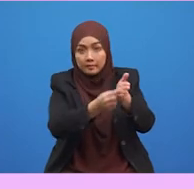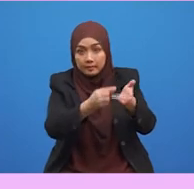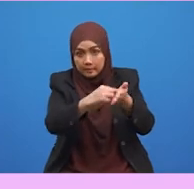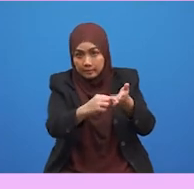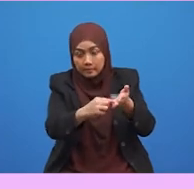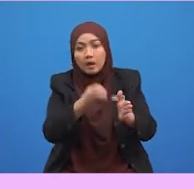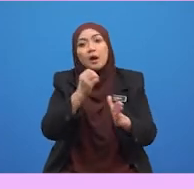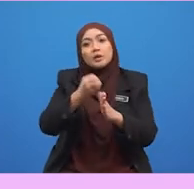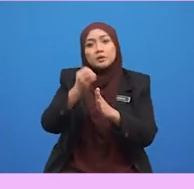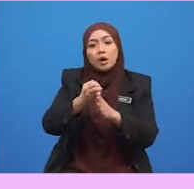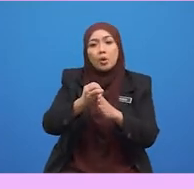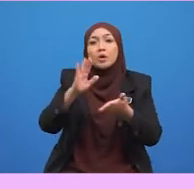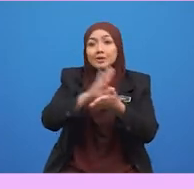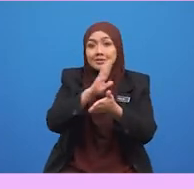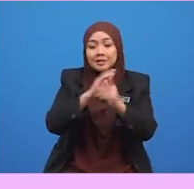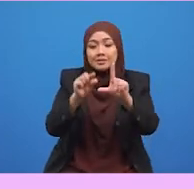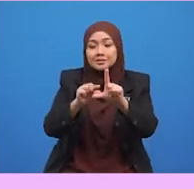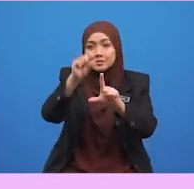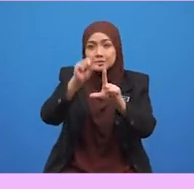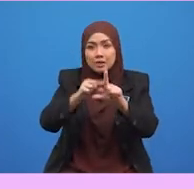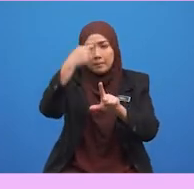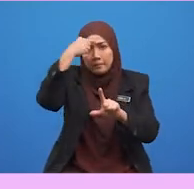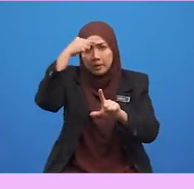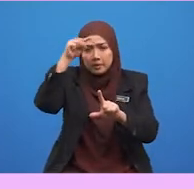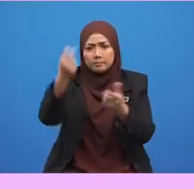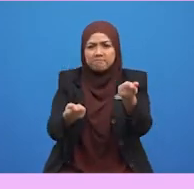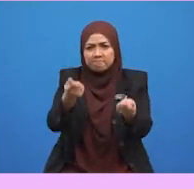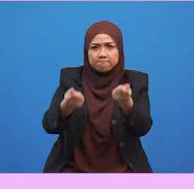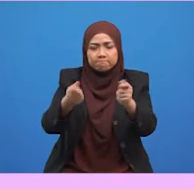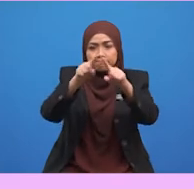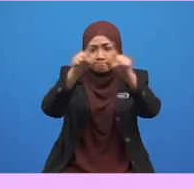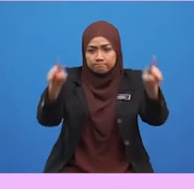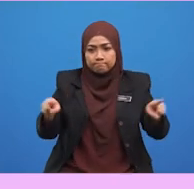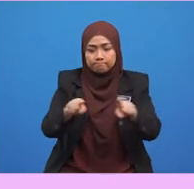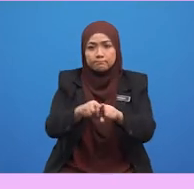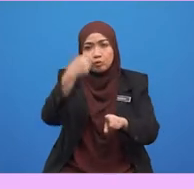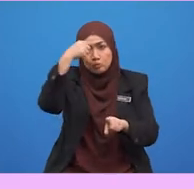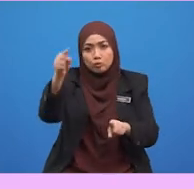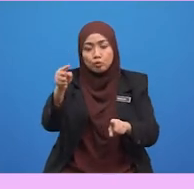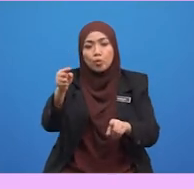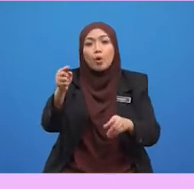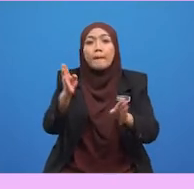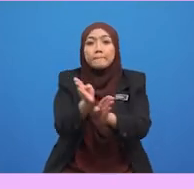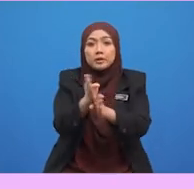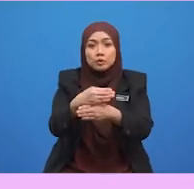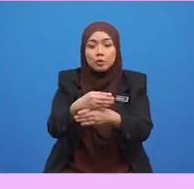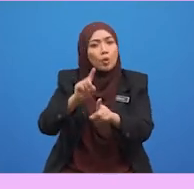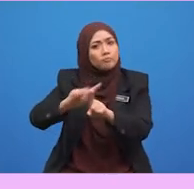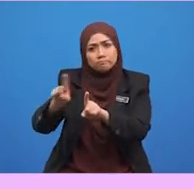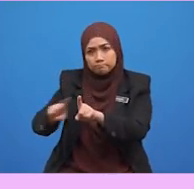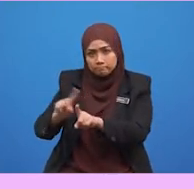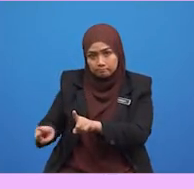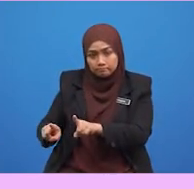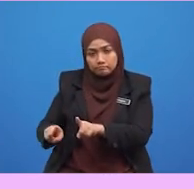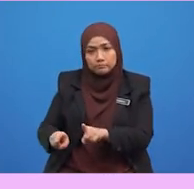sama atau kertas graf bagi menganggarkan perimeter untuk bentuk yang pelbagai. Yang